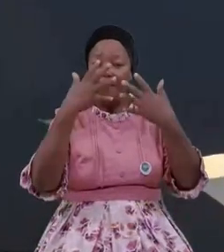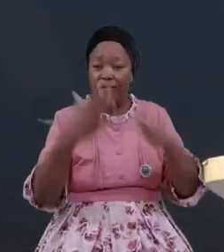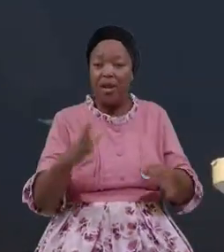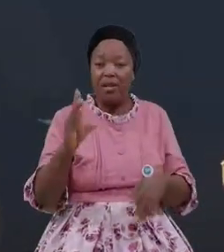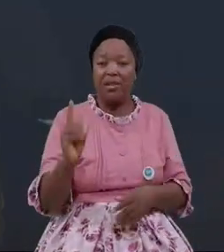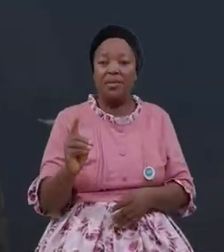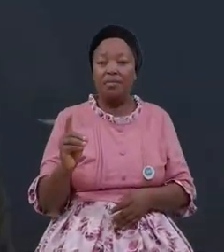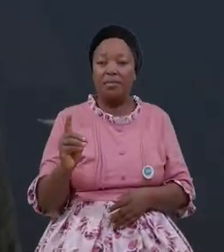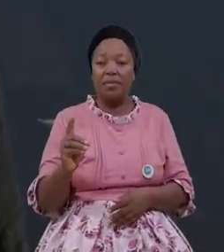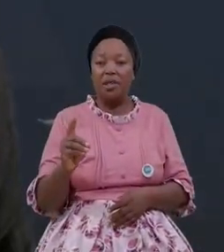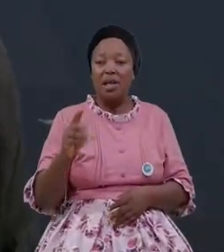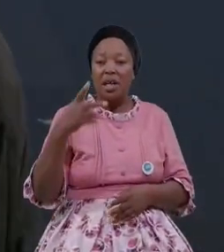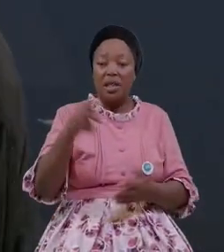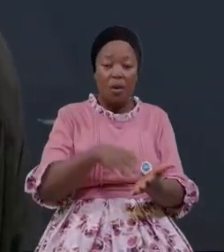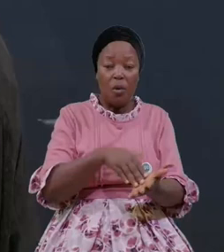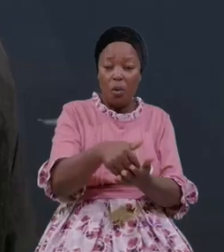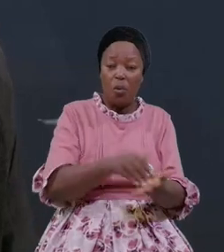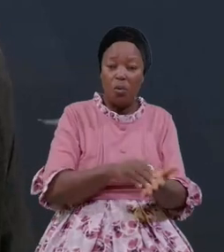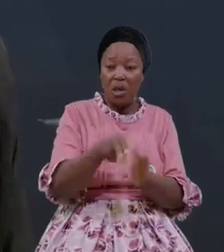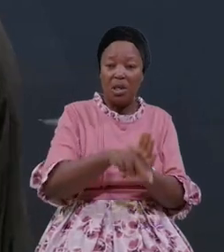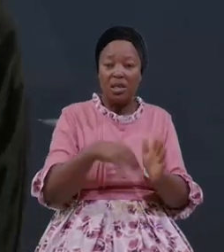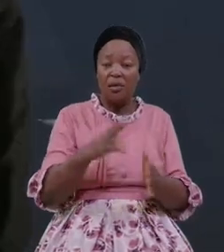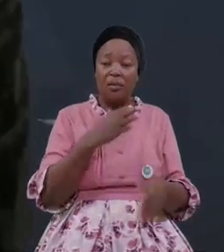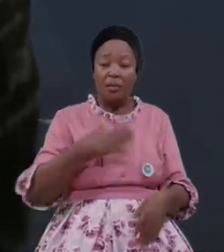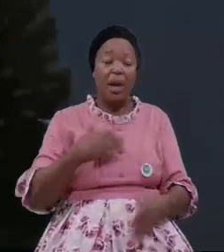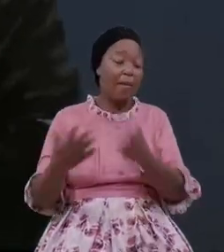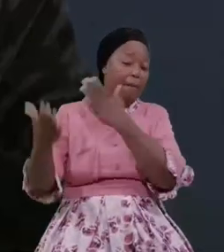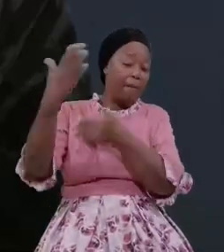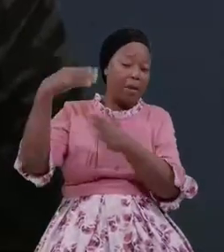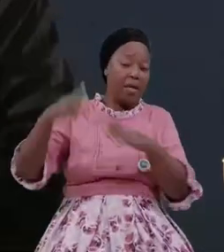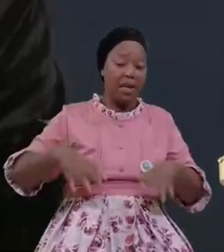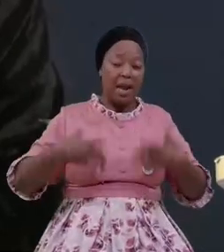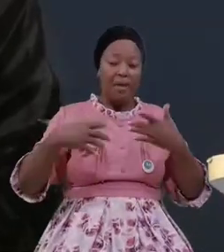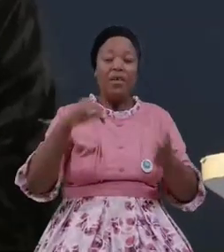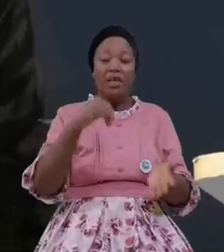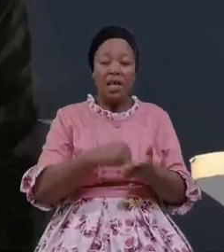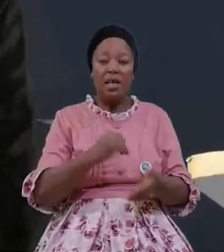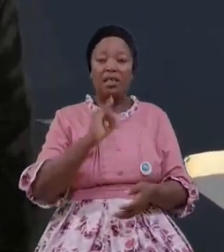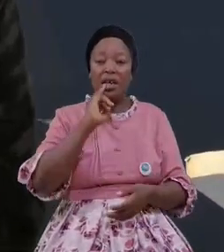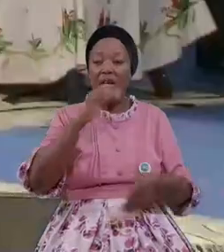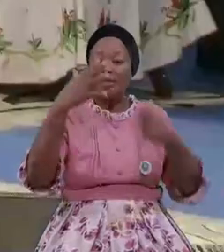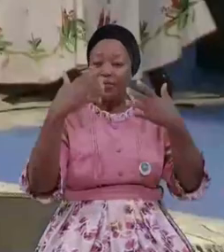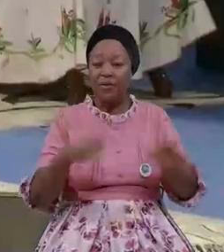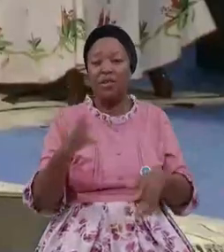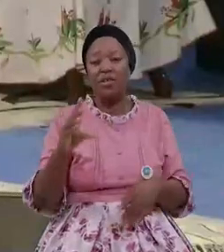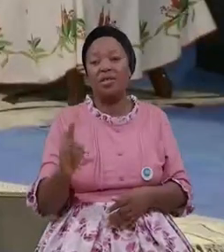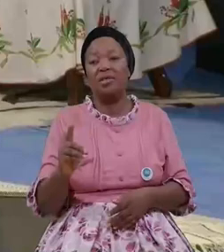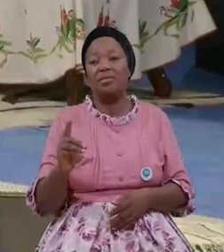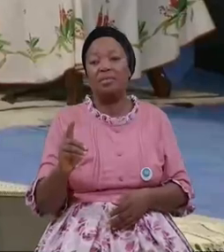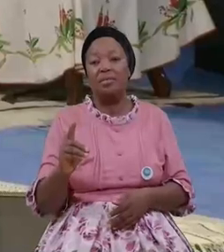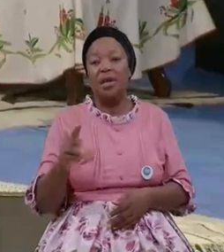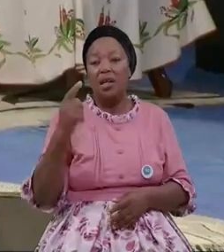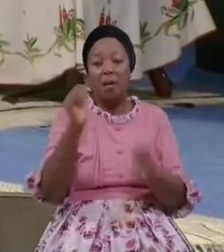accompli la faiblesse de ma vie passée tout est accompli